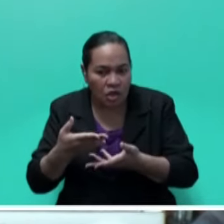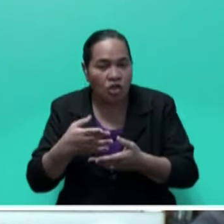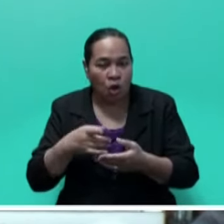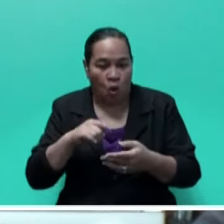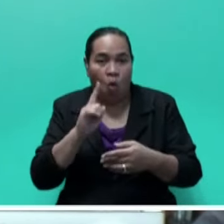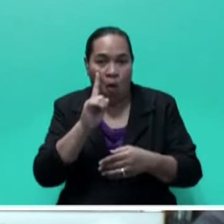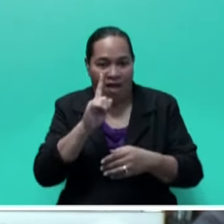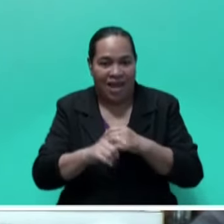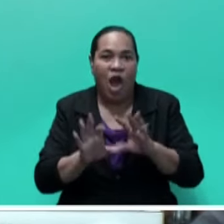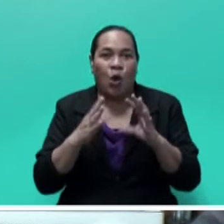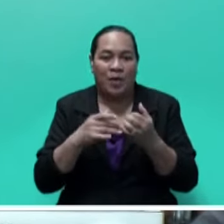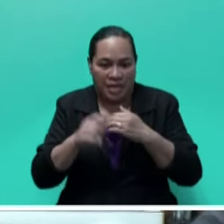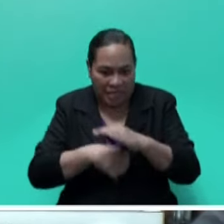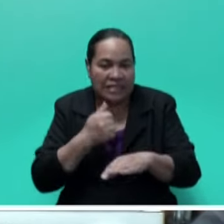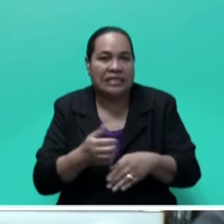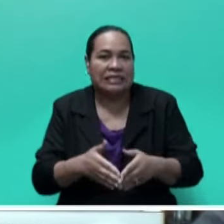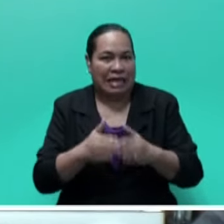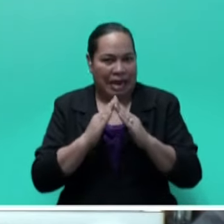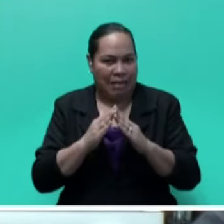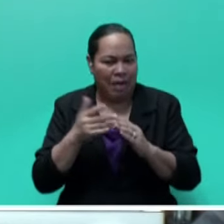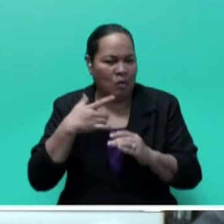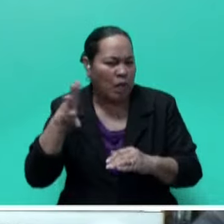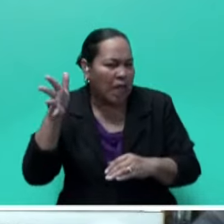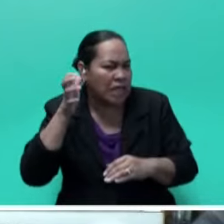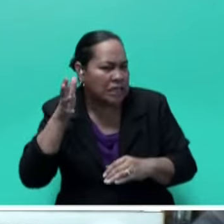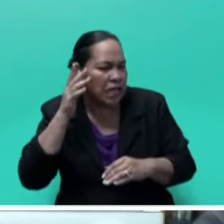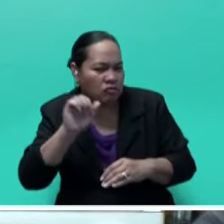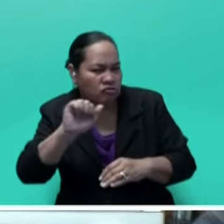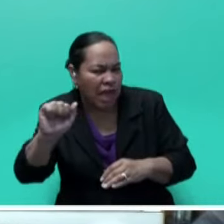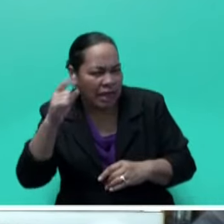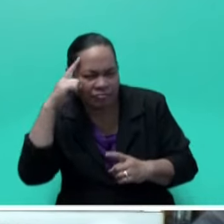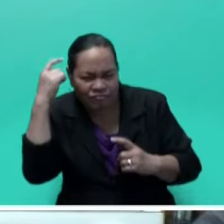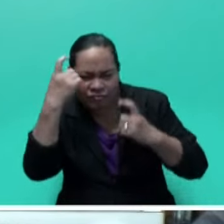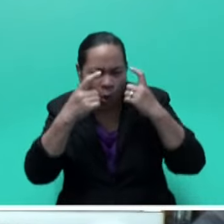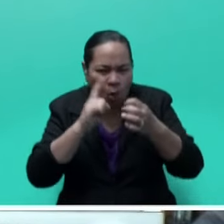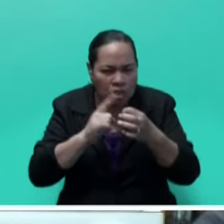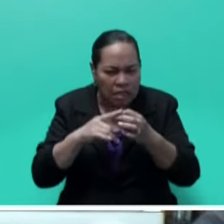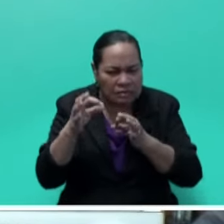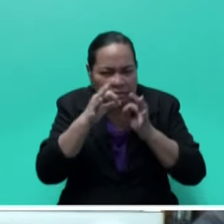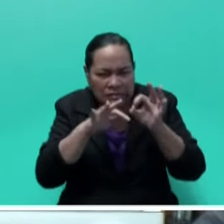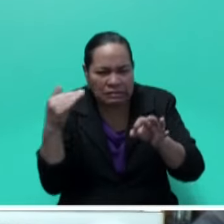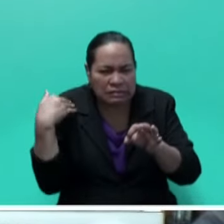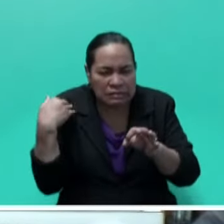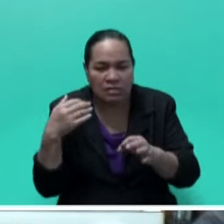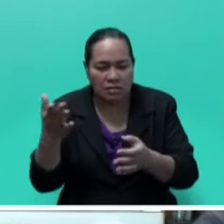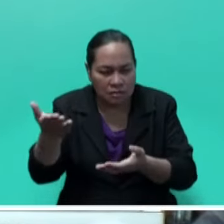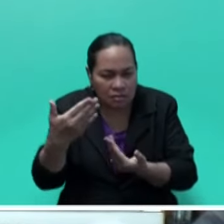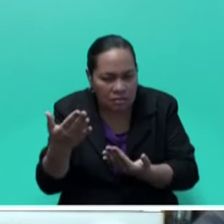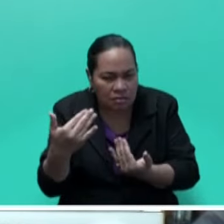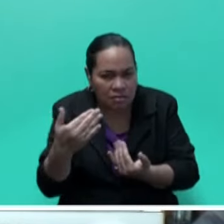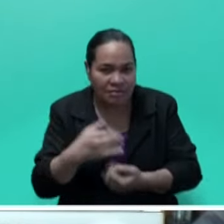komiti me raida na non rato kawai na sana turanga kura.